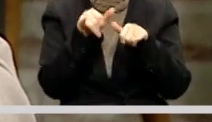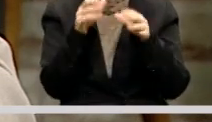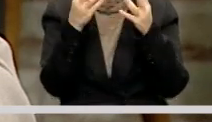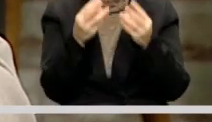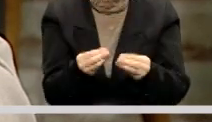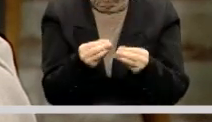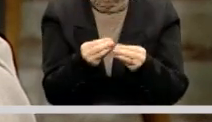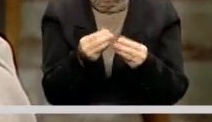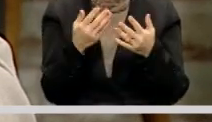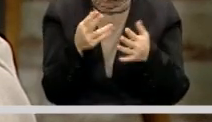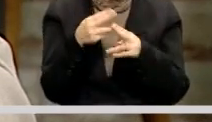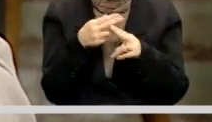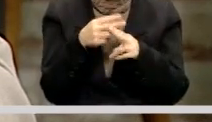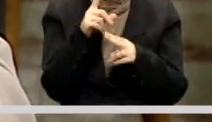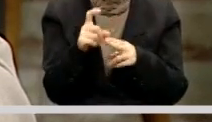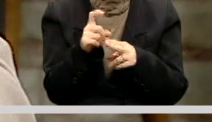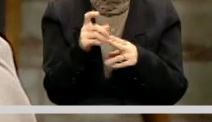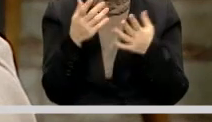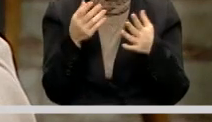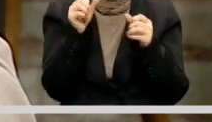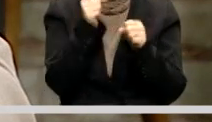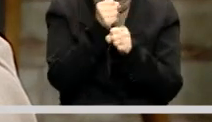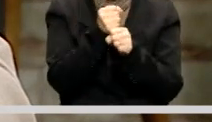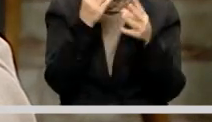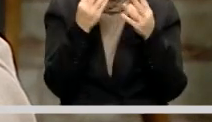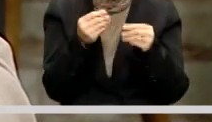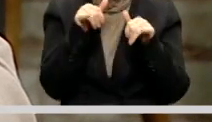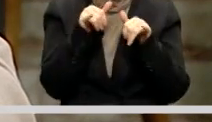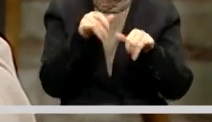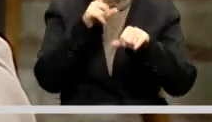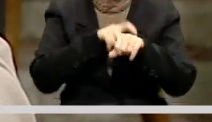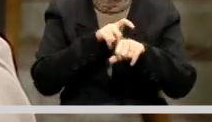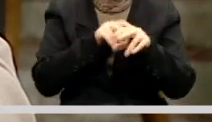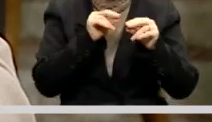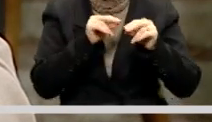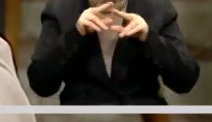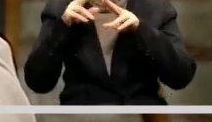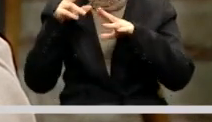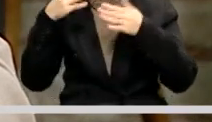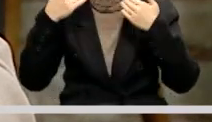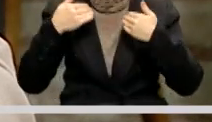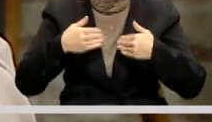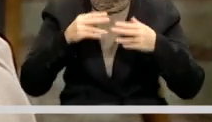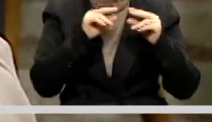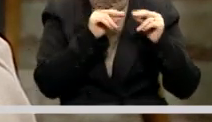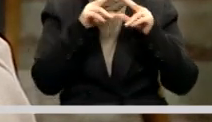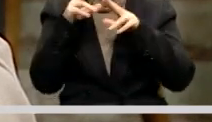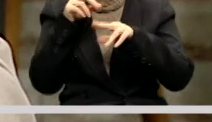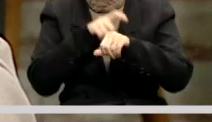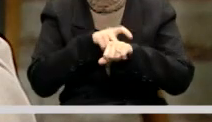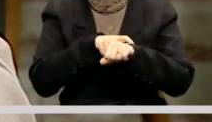mi? Korkuyorum ama deneyelim. Genellikle aynı saatte uyanır. Yani vücudumuz kalkma saatinin geldiğini kişiye bildirir ve